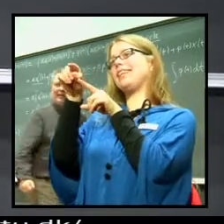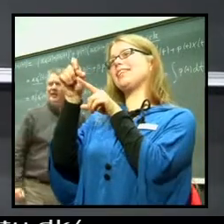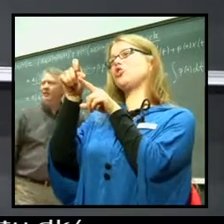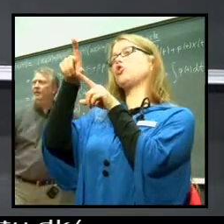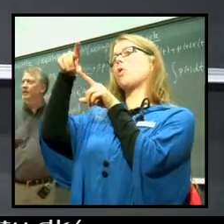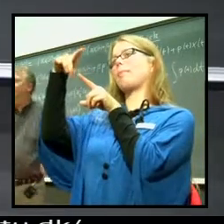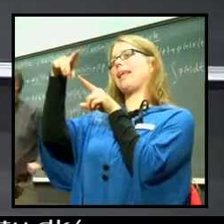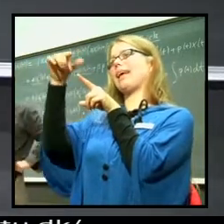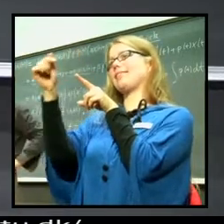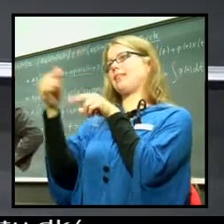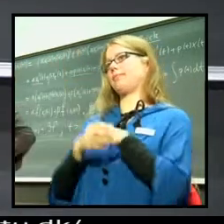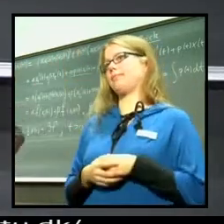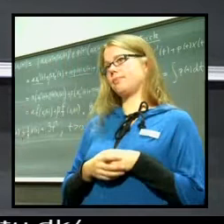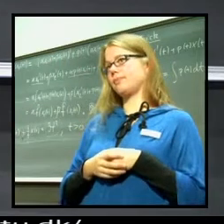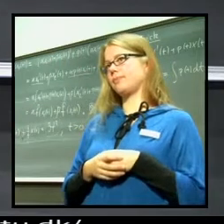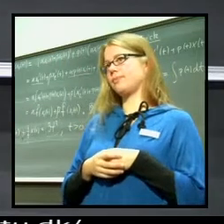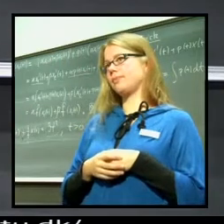PRT.